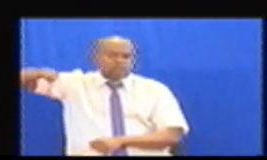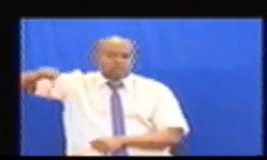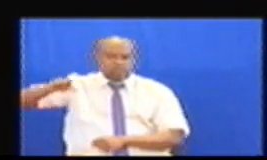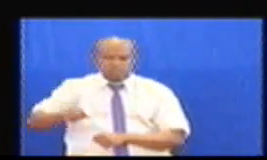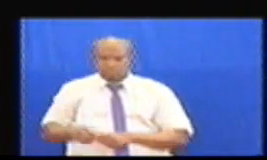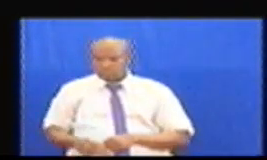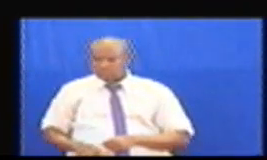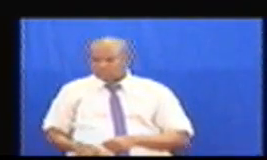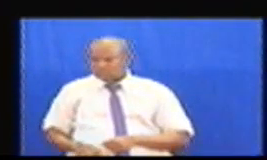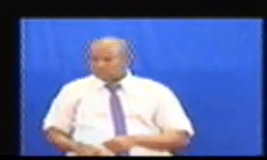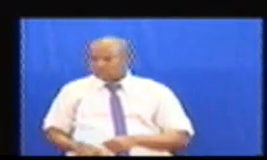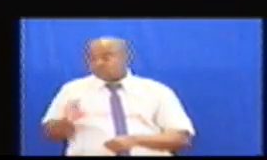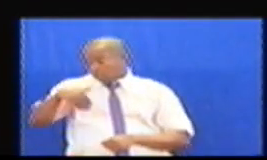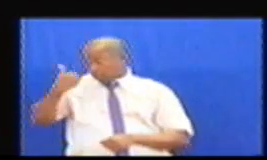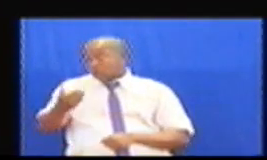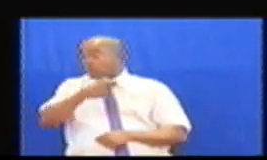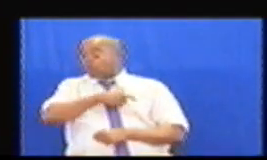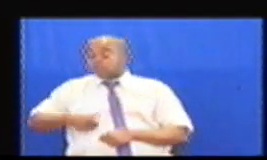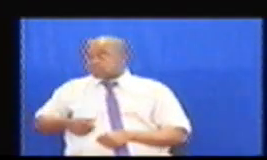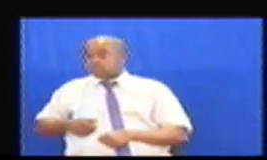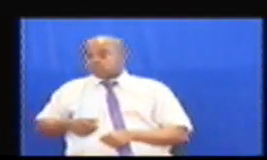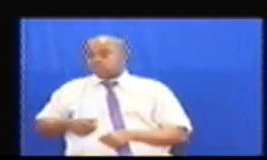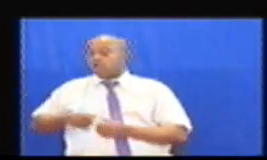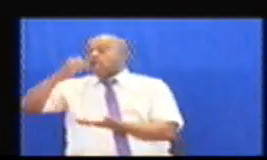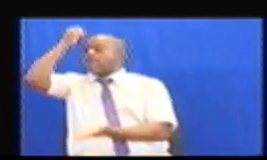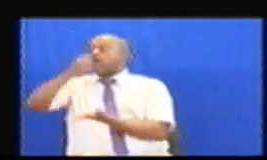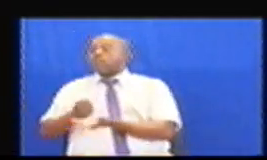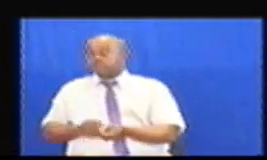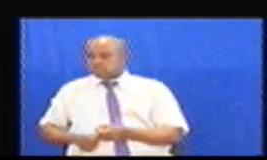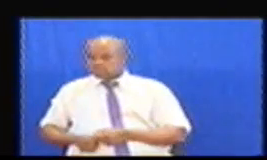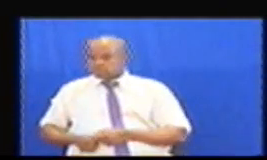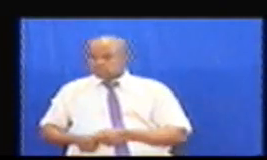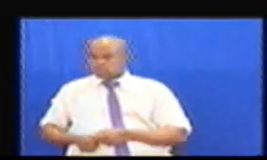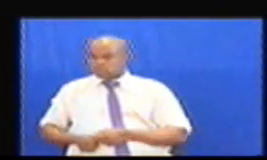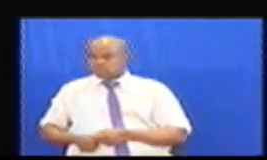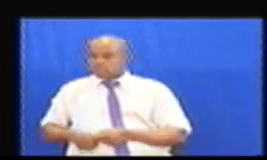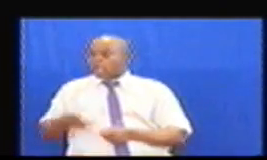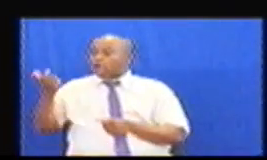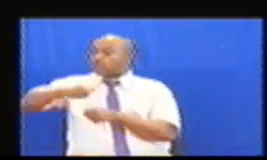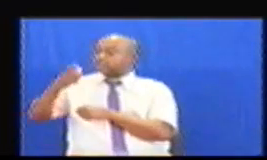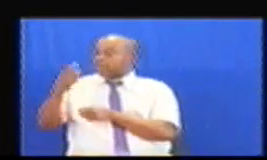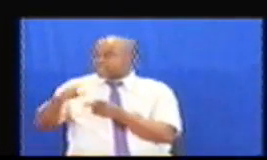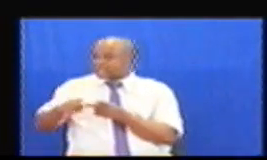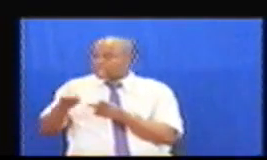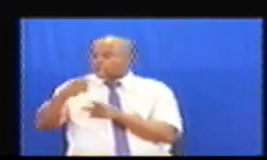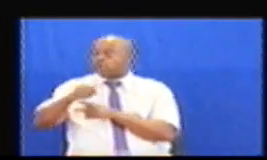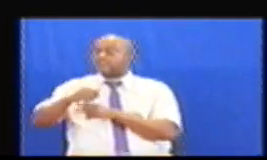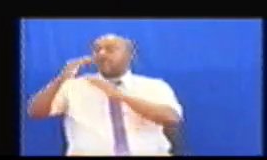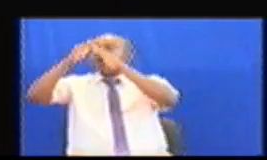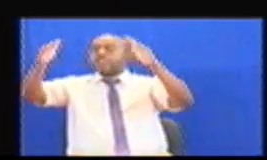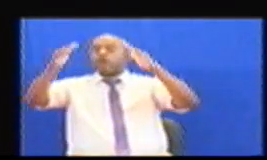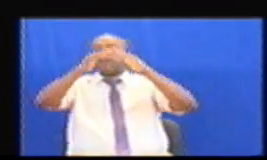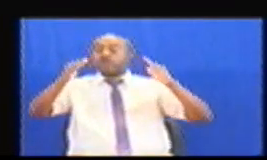Kusononeka kwake akaamua kufanya maamuzi. Akaongeza fedha magereza, akaongeza baadhi ya kujenga majengo,